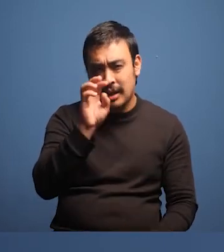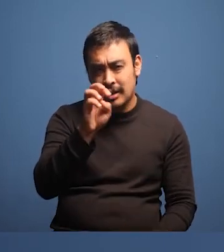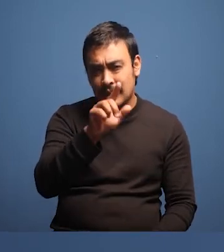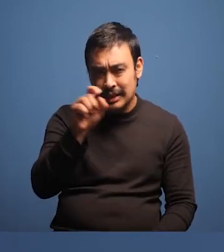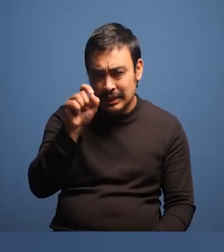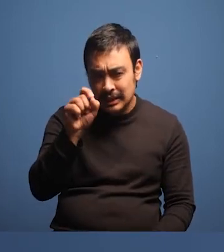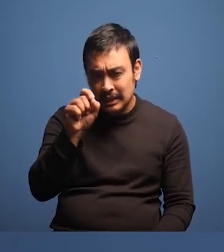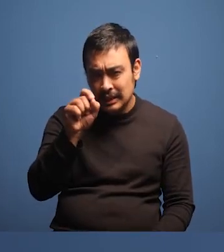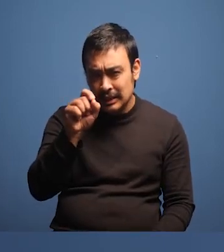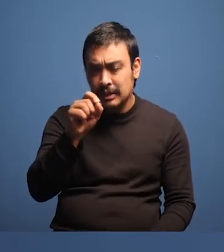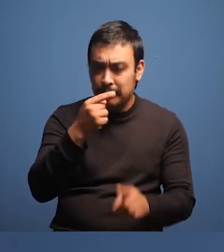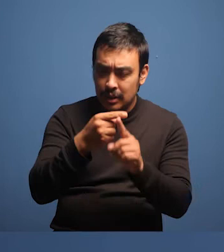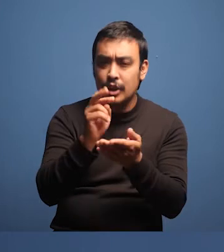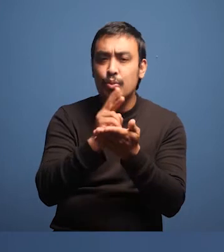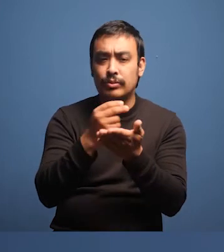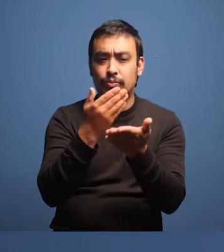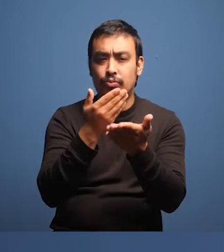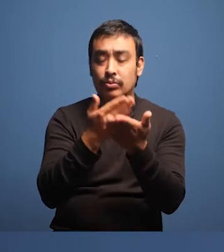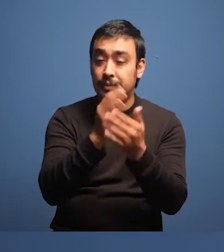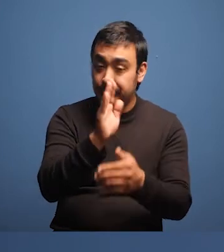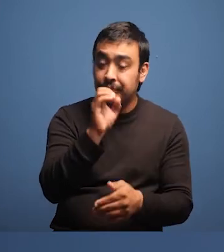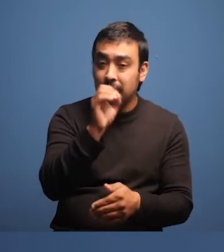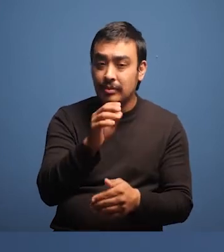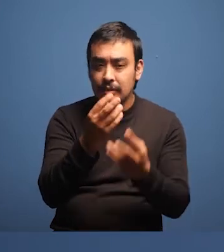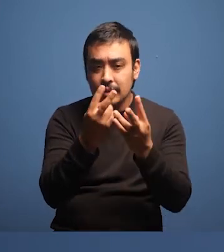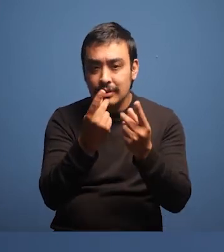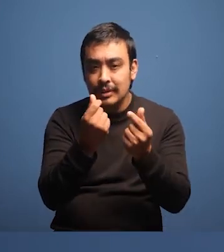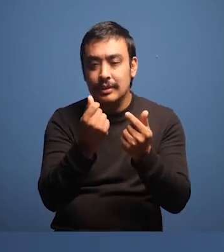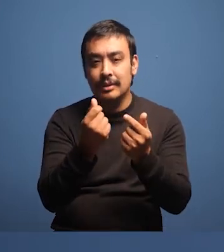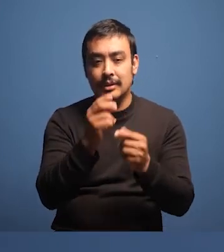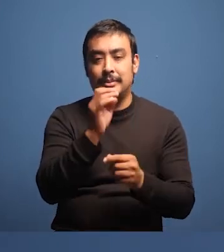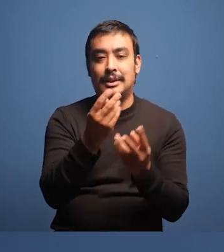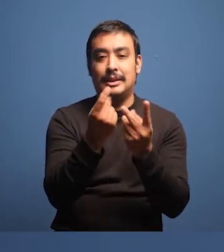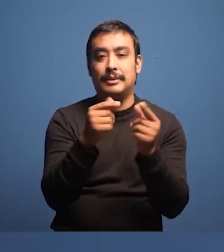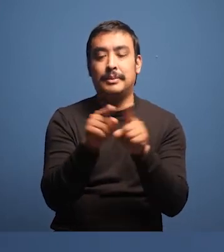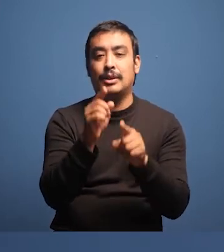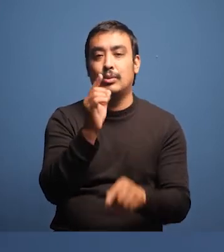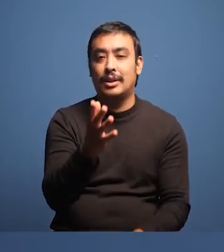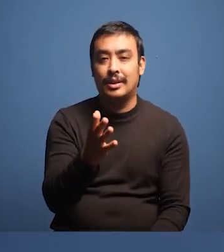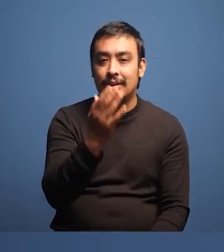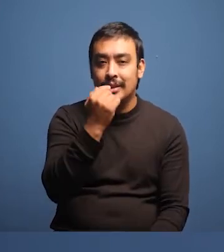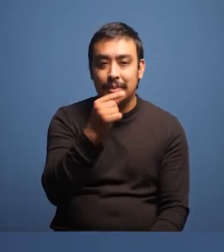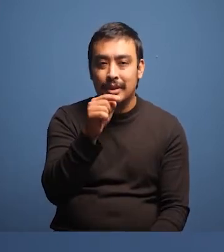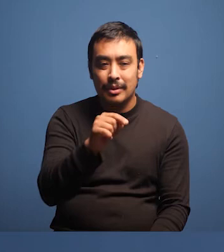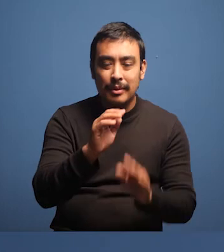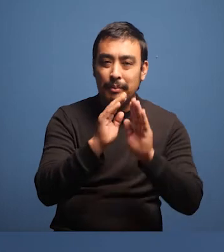प्लस रिपोर्टेड केसहरू छन्। तर त्यो पनि तथ्याङ्क एक्चुअल रिपोर्टेड केस होइन, किनभने यो